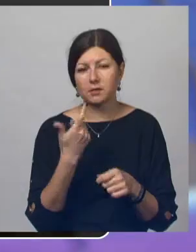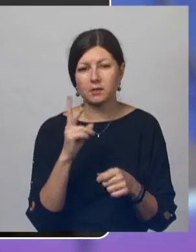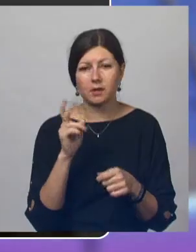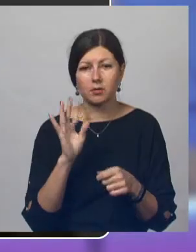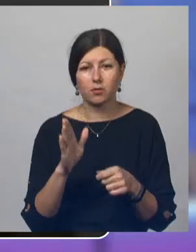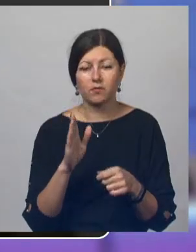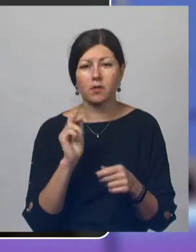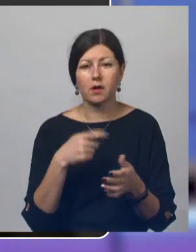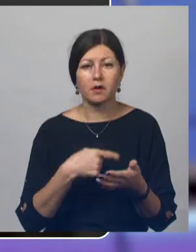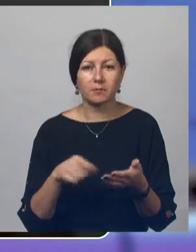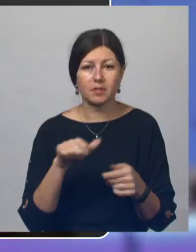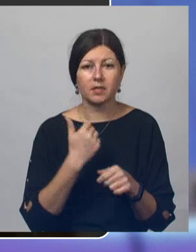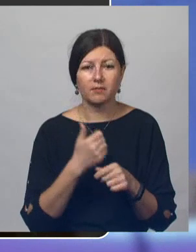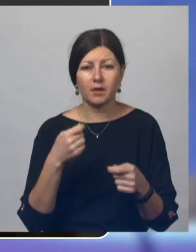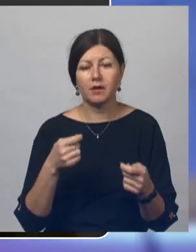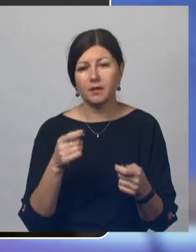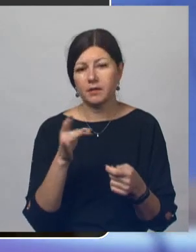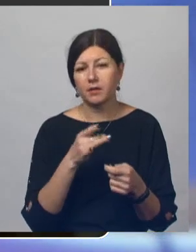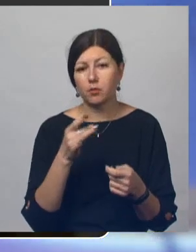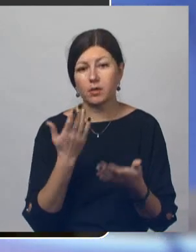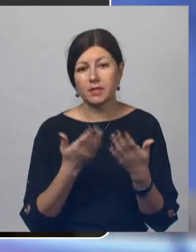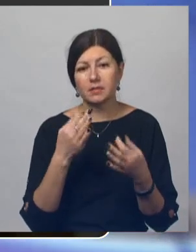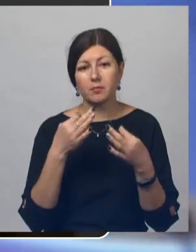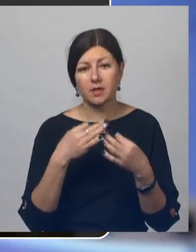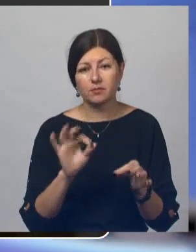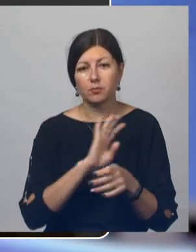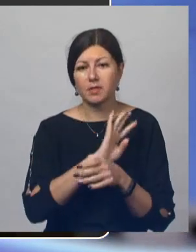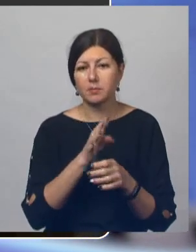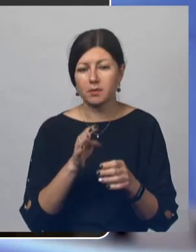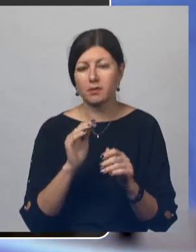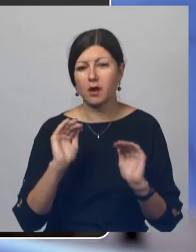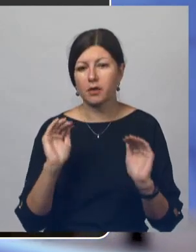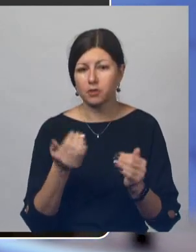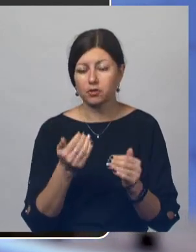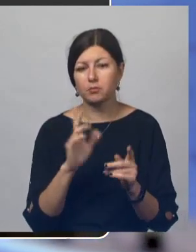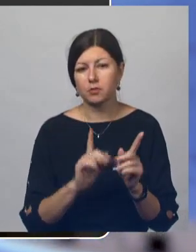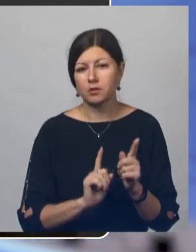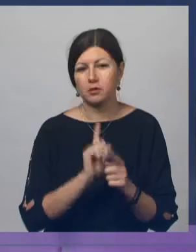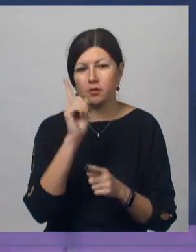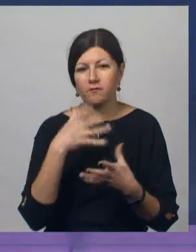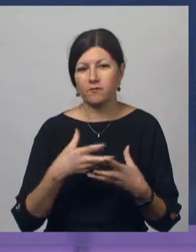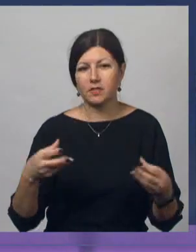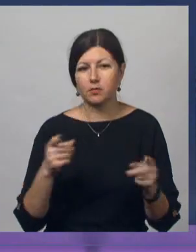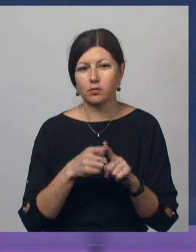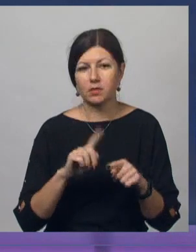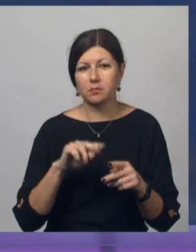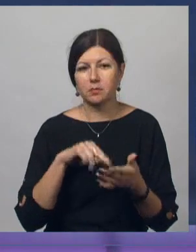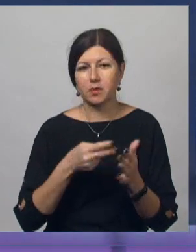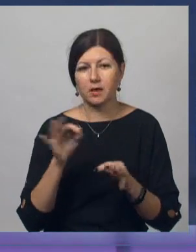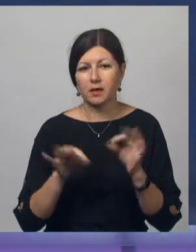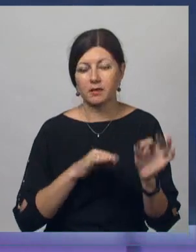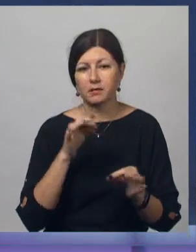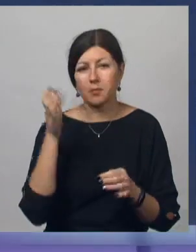Гладков. Как отметил глава региона, если позволят пандемийные ограничения, проект стартует уже весной. Образовательная